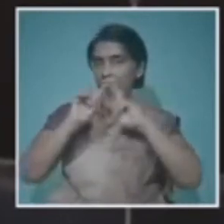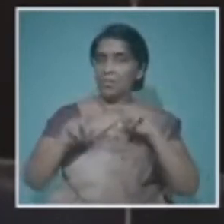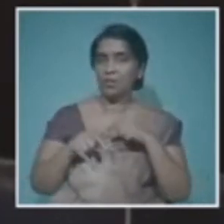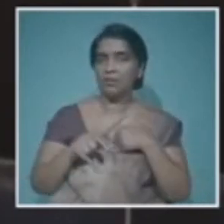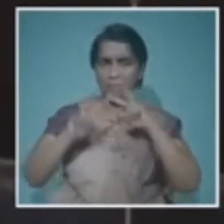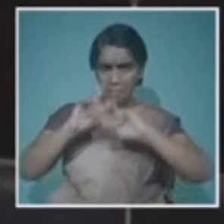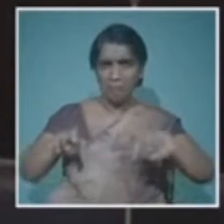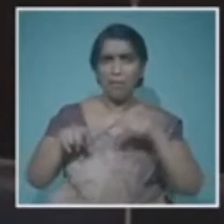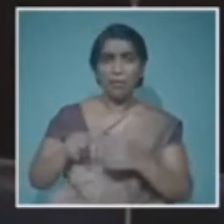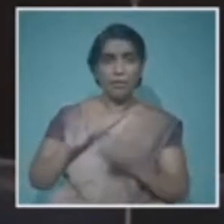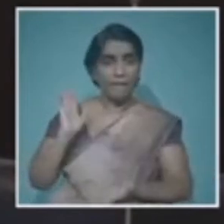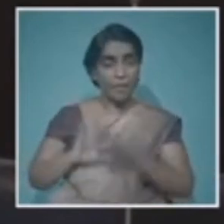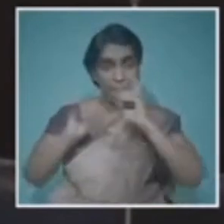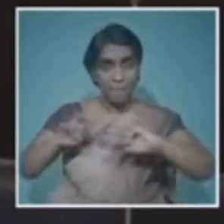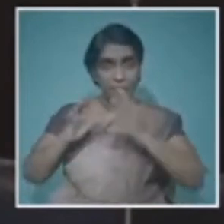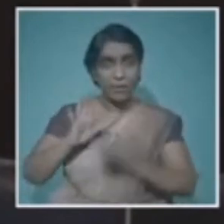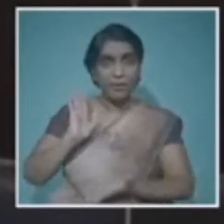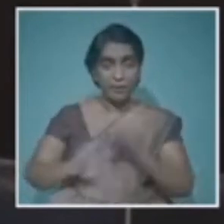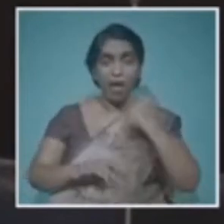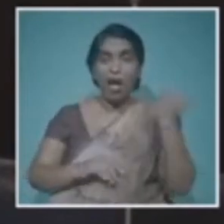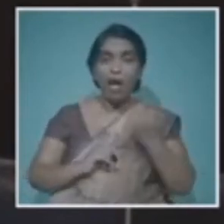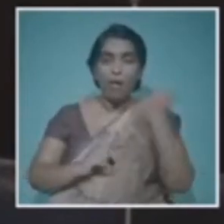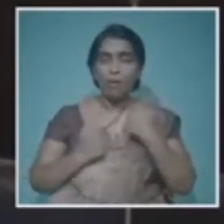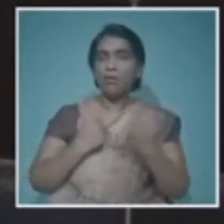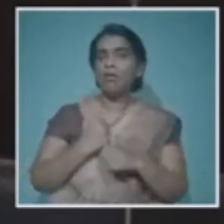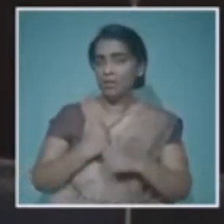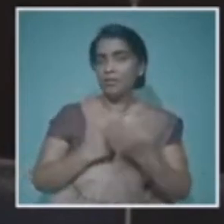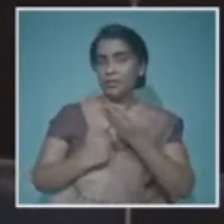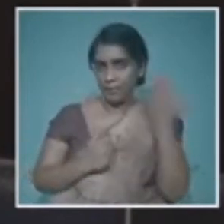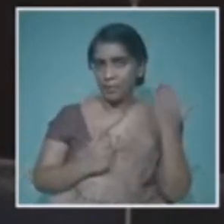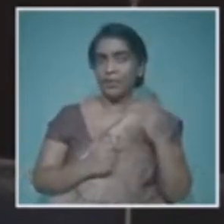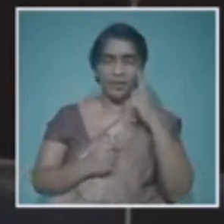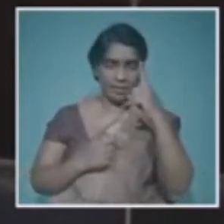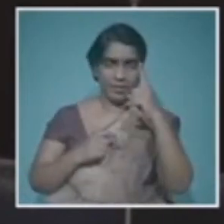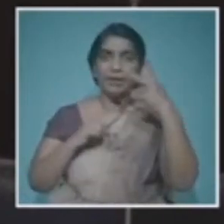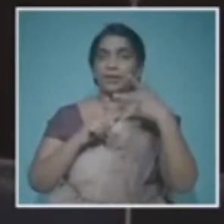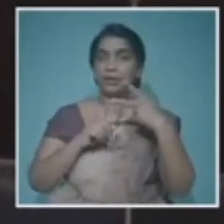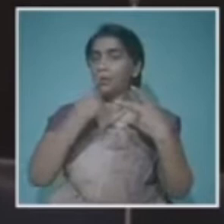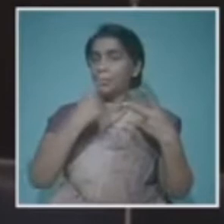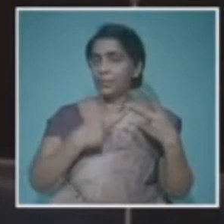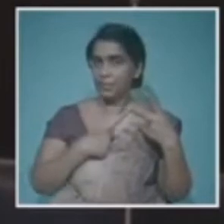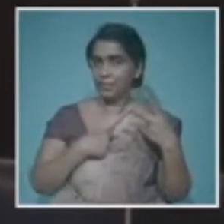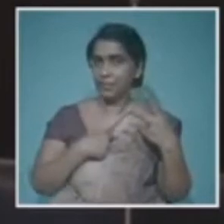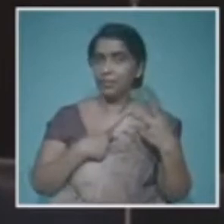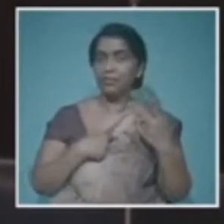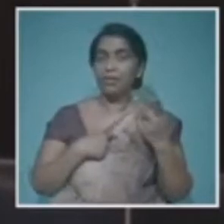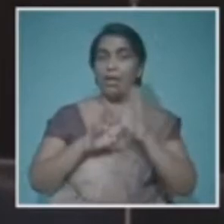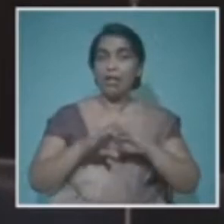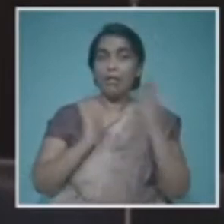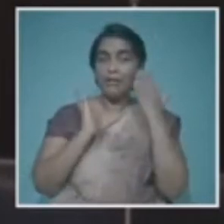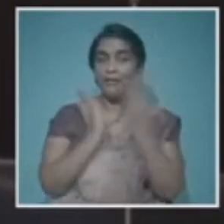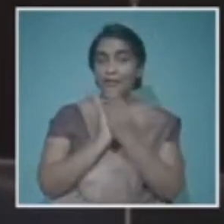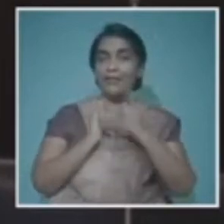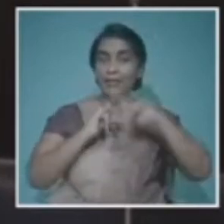පර්යේෂණ වැඩි වුණොත් තමයි අපිට අලුත් දේවල් බිහි කරන්න පුළුවන් වෙන්නේ. එක දෙක ඔබතුමා ඇහුවා, දැන් මහපොළ ශිෂ්‍යත්ව ගන්න දරුවෝ